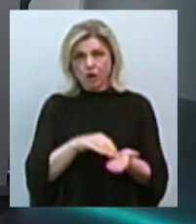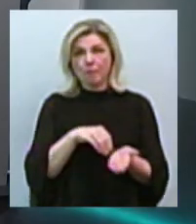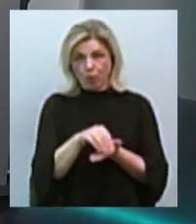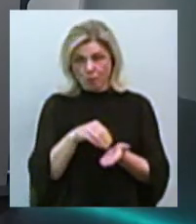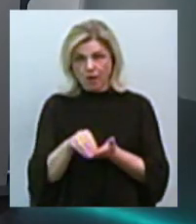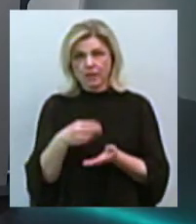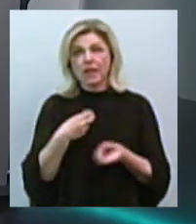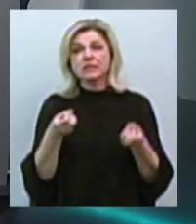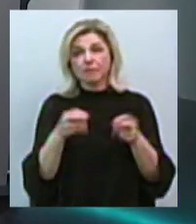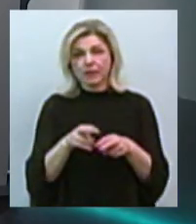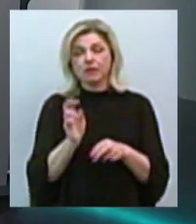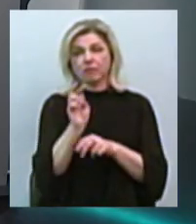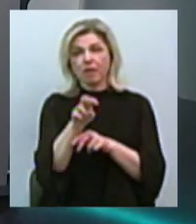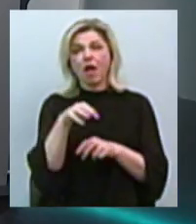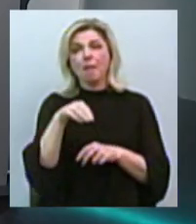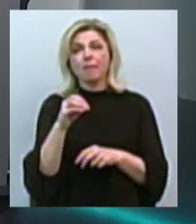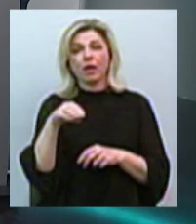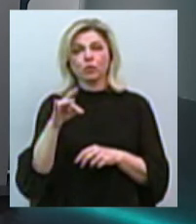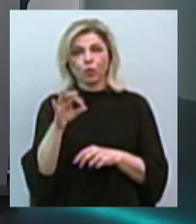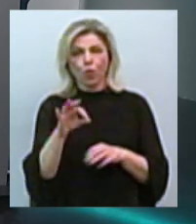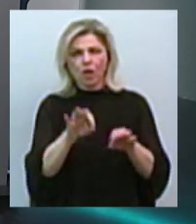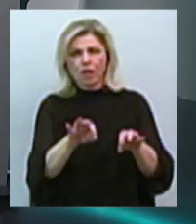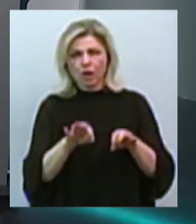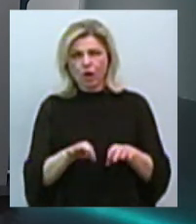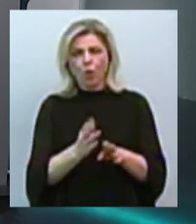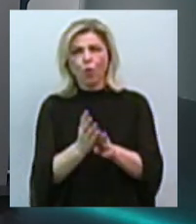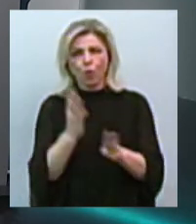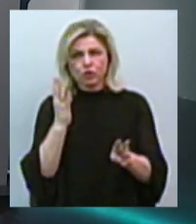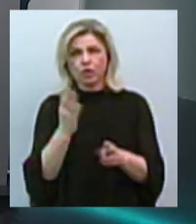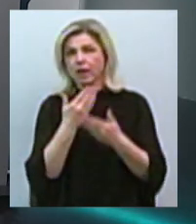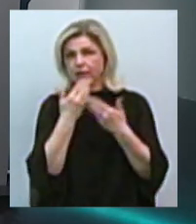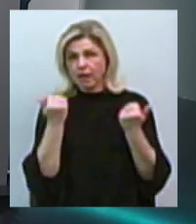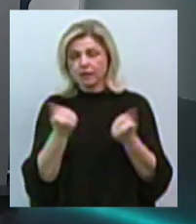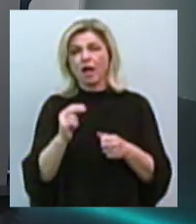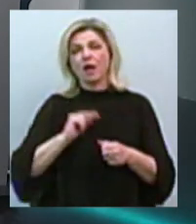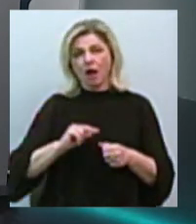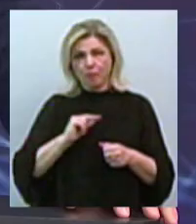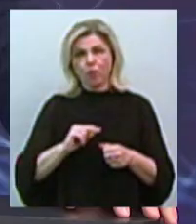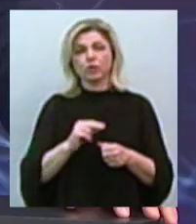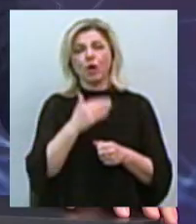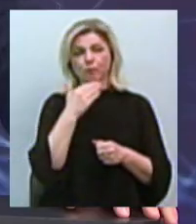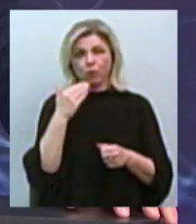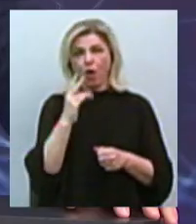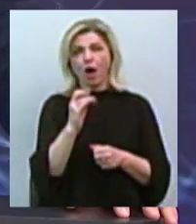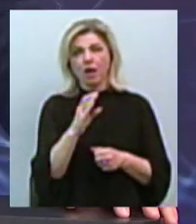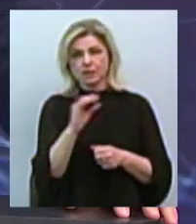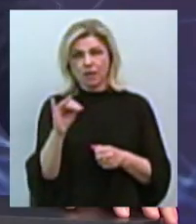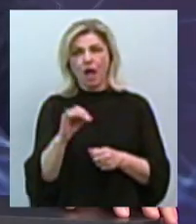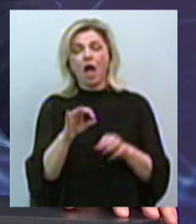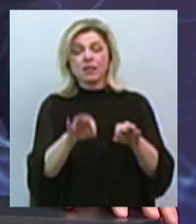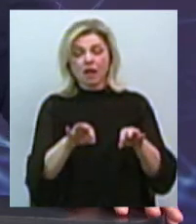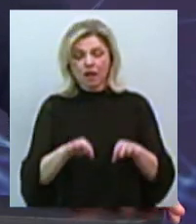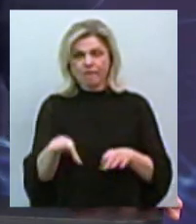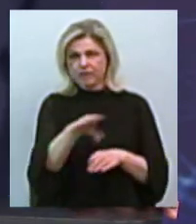сьогодні спеціально зайшов в метро, я постріл, то тележки, очереди особих больших не було, працює більшість кас, але тележки всі